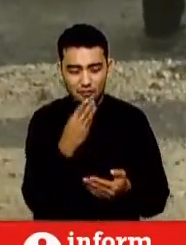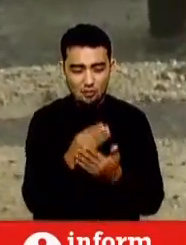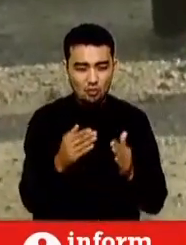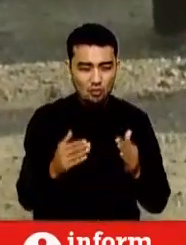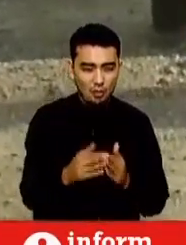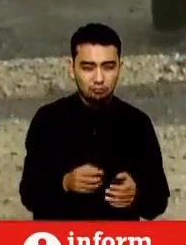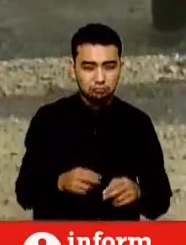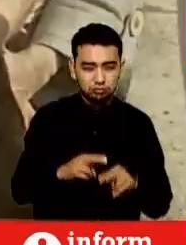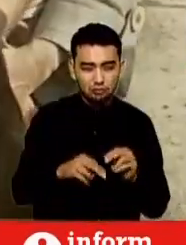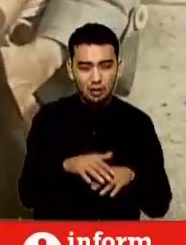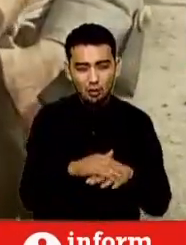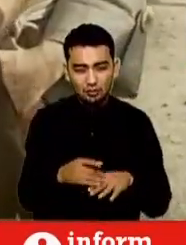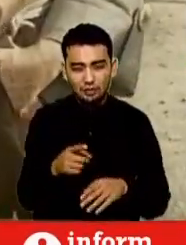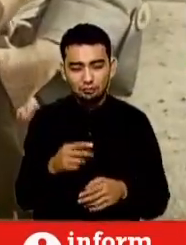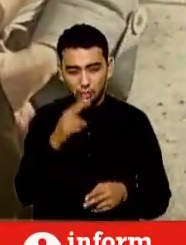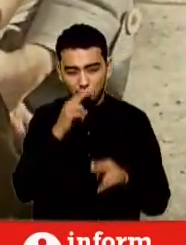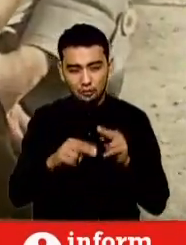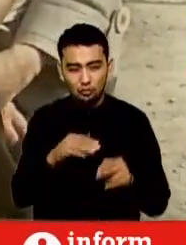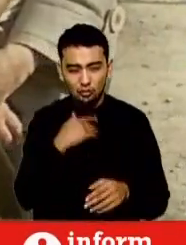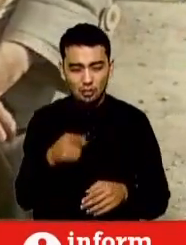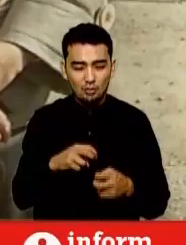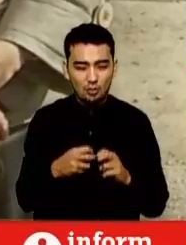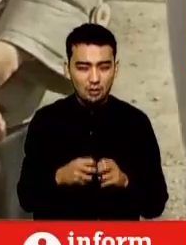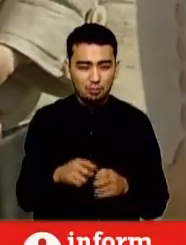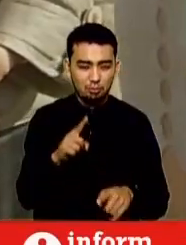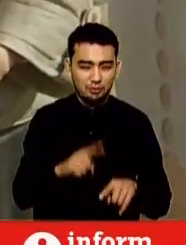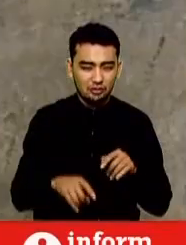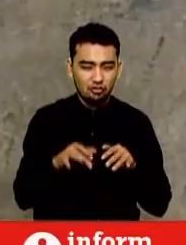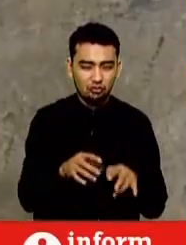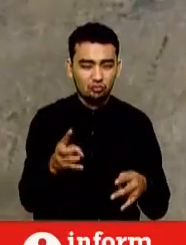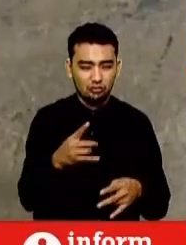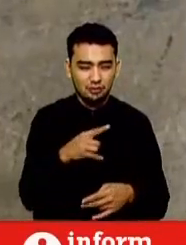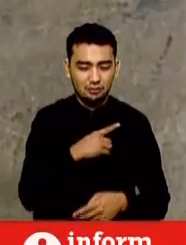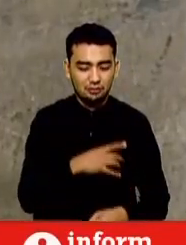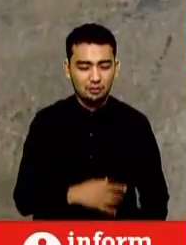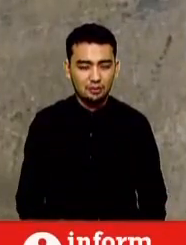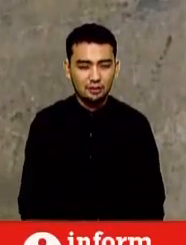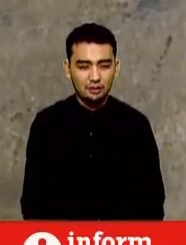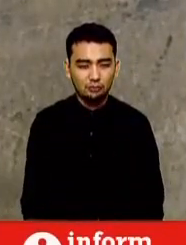айырылғысы келмейтін жұрт бұл мәселе ертерек шешімін тапса деп тілейді. Бауыржан Жақсымбет, Сергей Шуйский, Информбюро.